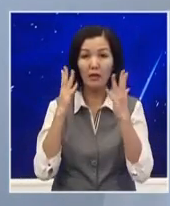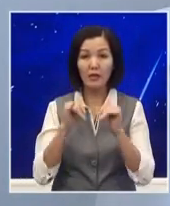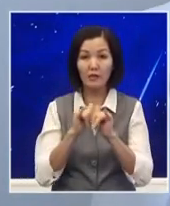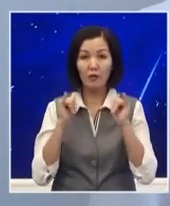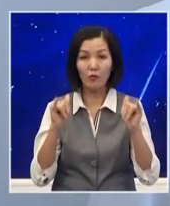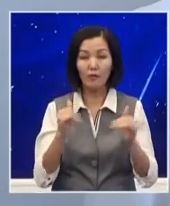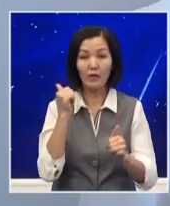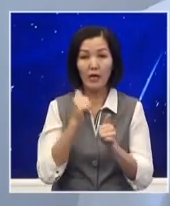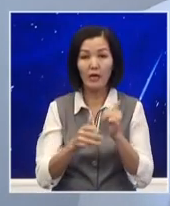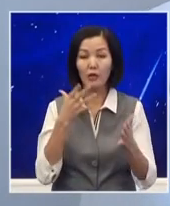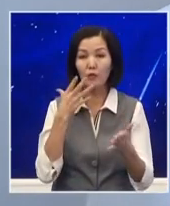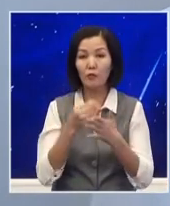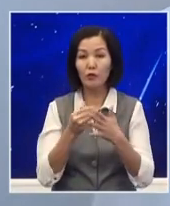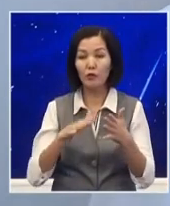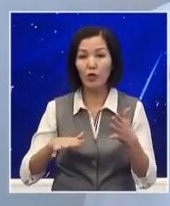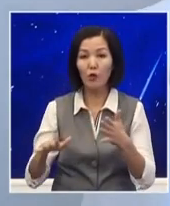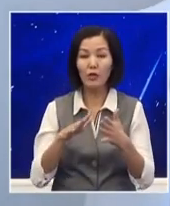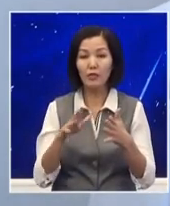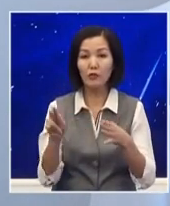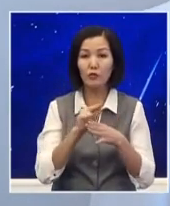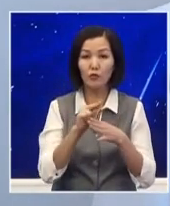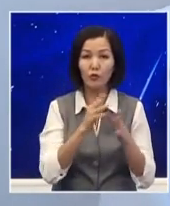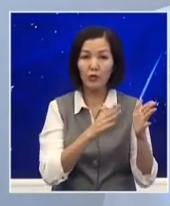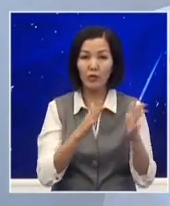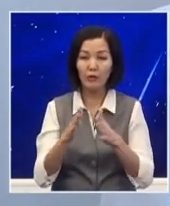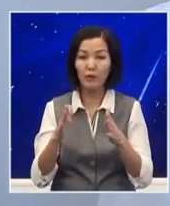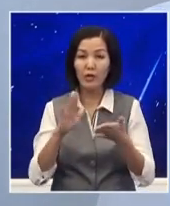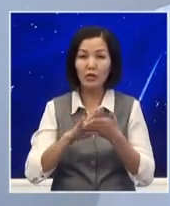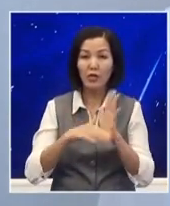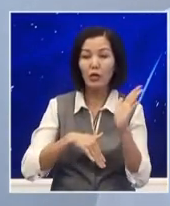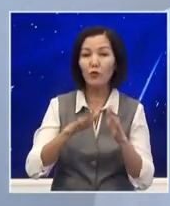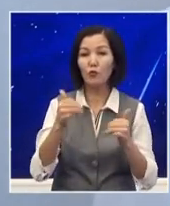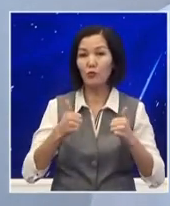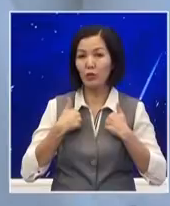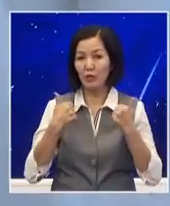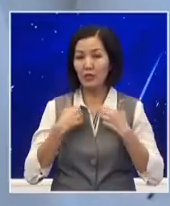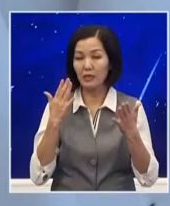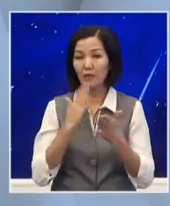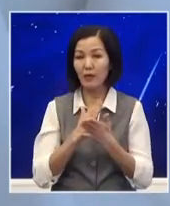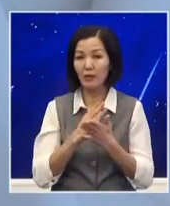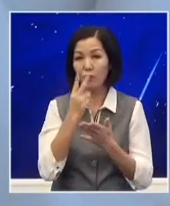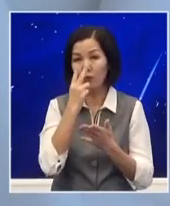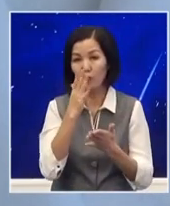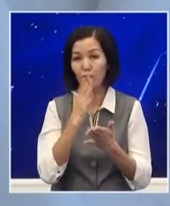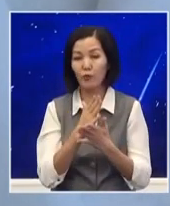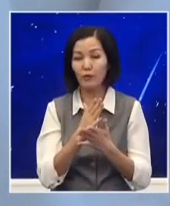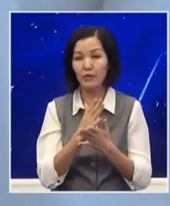жатыр, әркім өзінің ауласын түзеп, үйін тұрмысын түзеуде, ол көз алдымызда